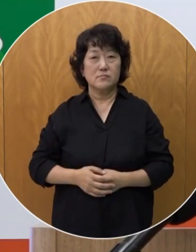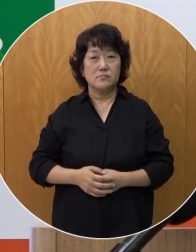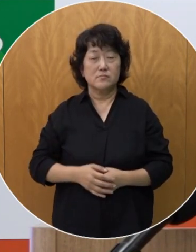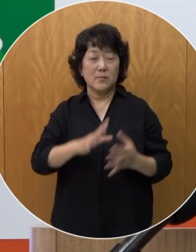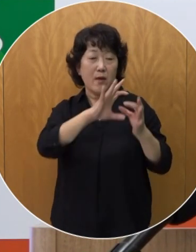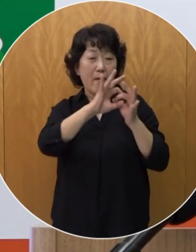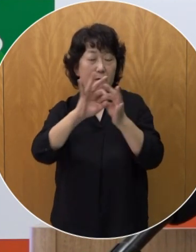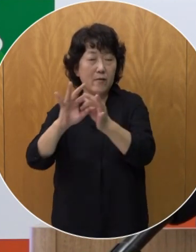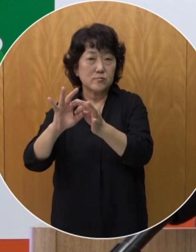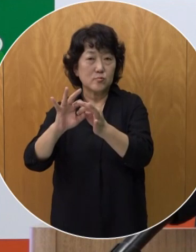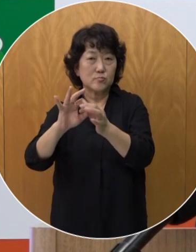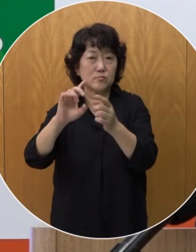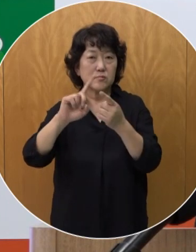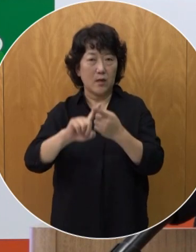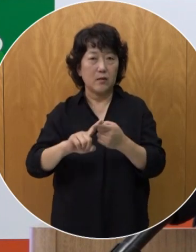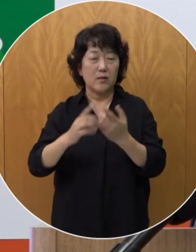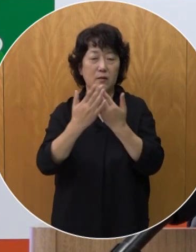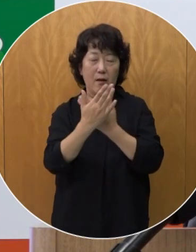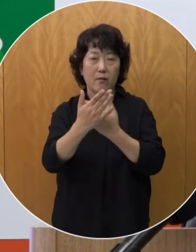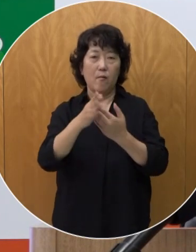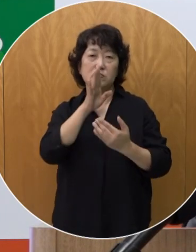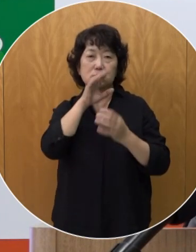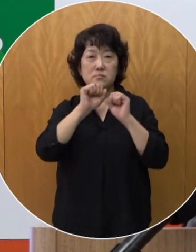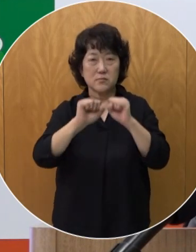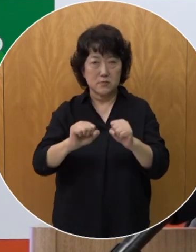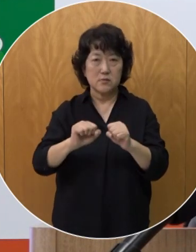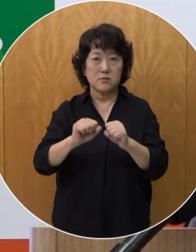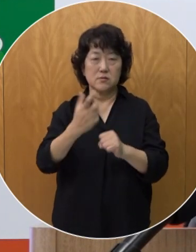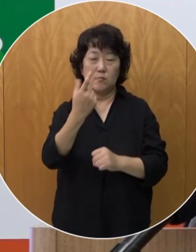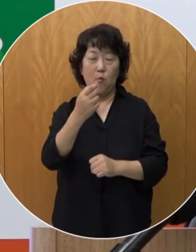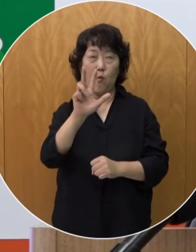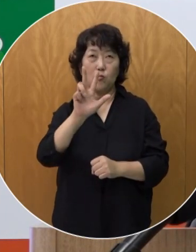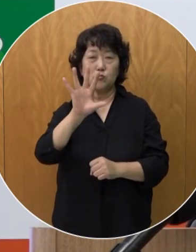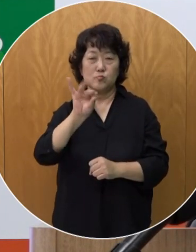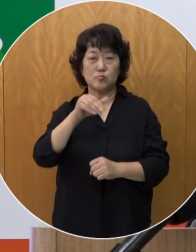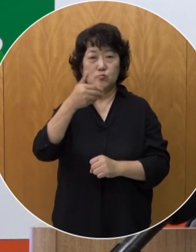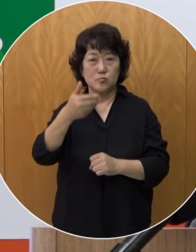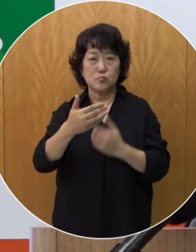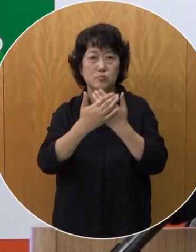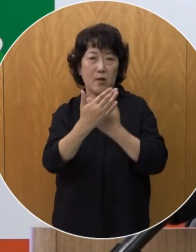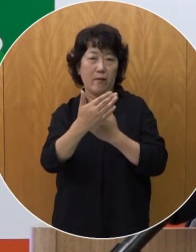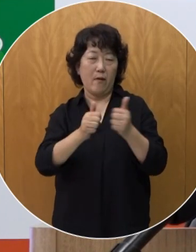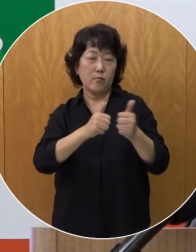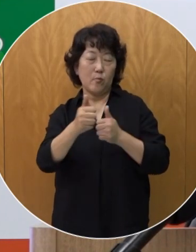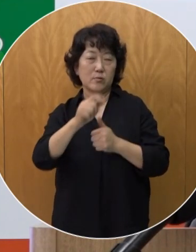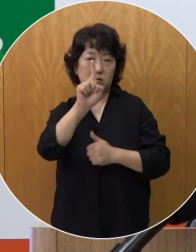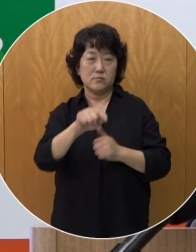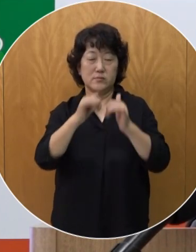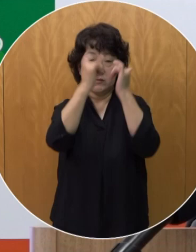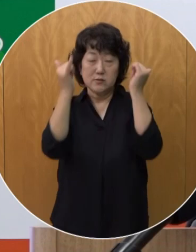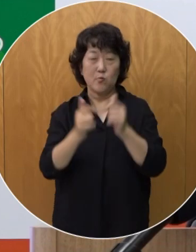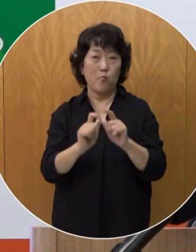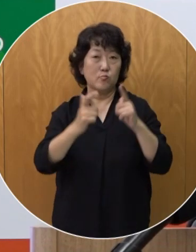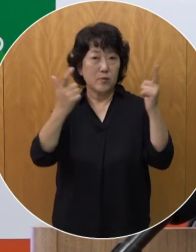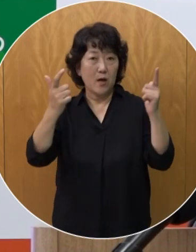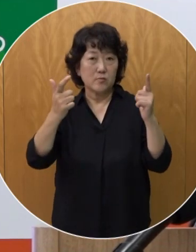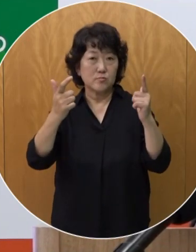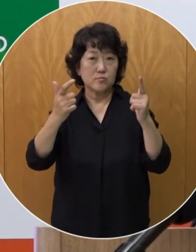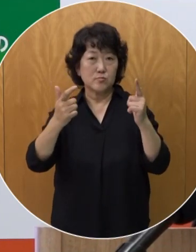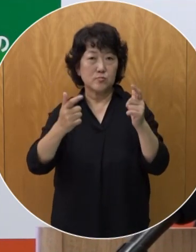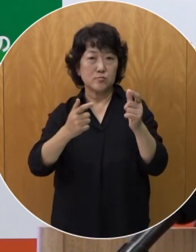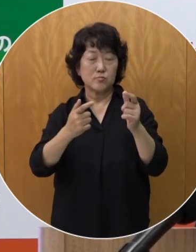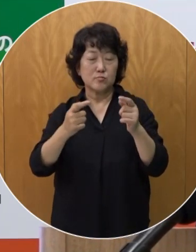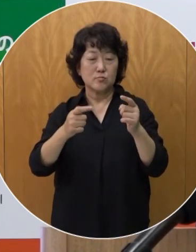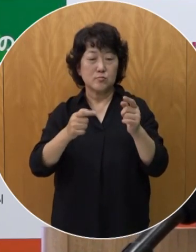継続的な大会の実施やモルック競技人口の拡大、スポーツパーク周辺のにぎわい創